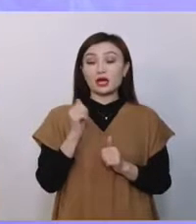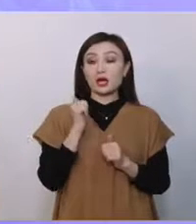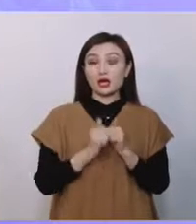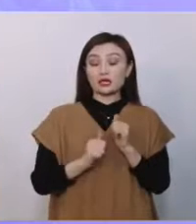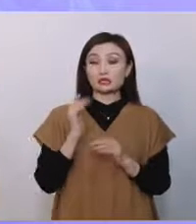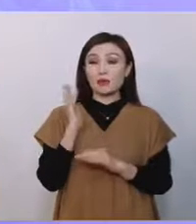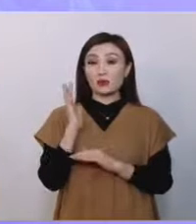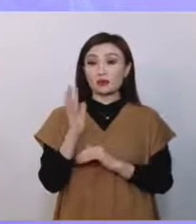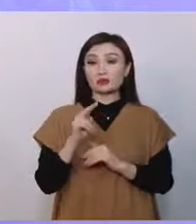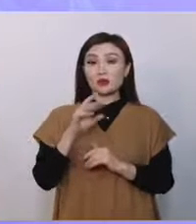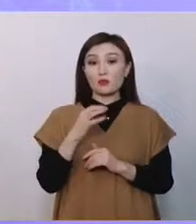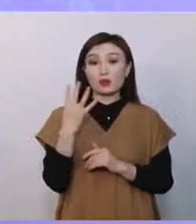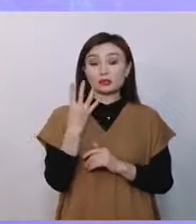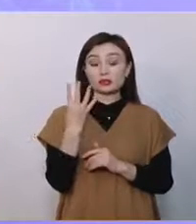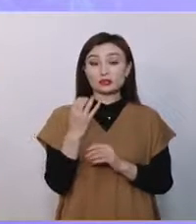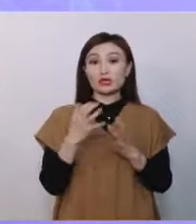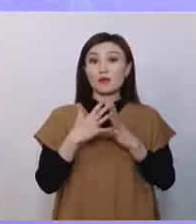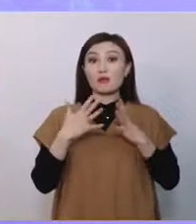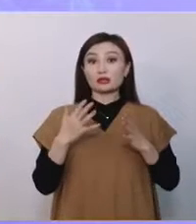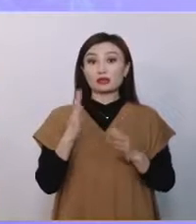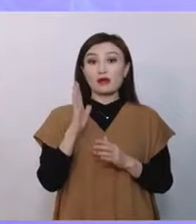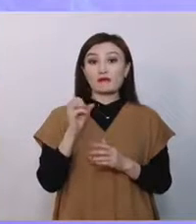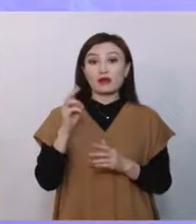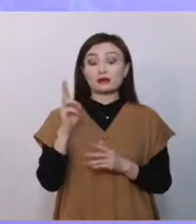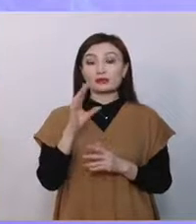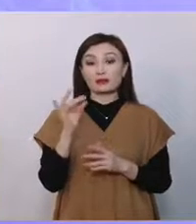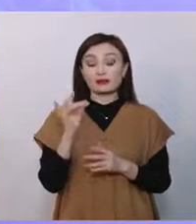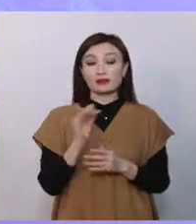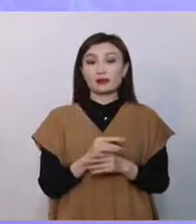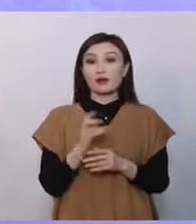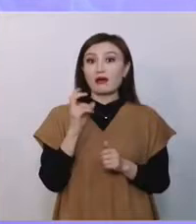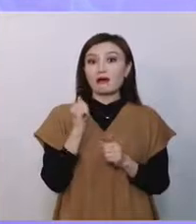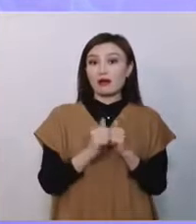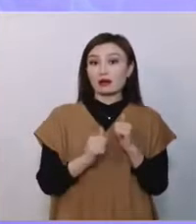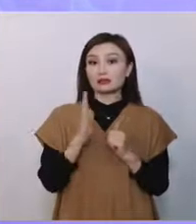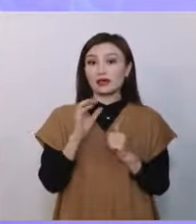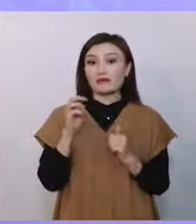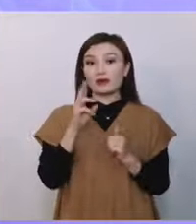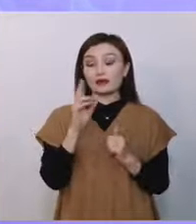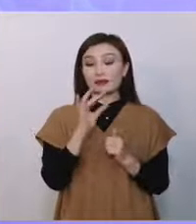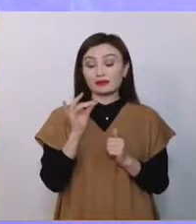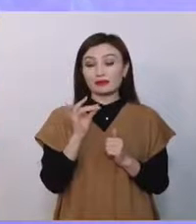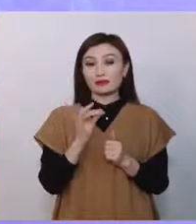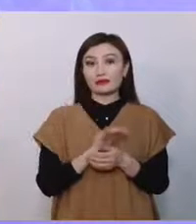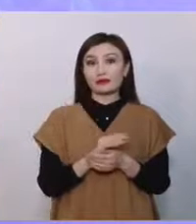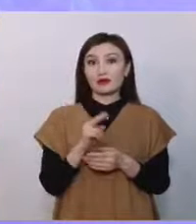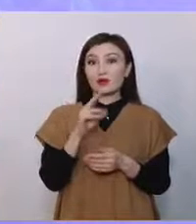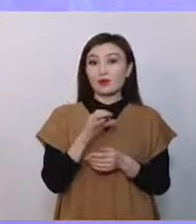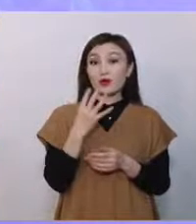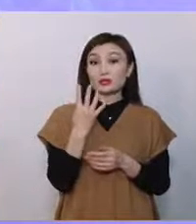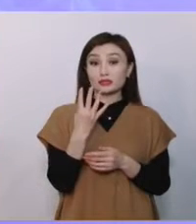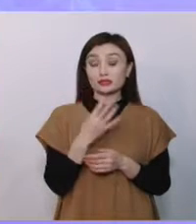каждой берёзе по четыре больших ветки на каждой ветке по